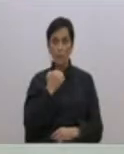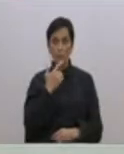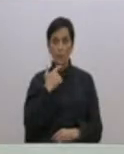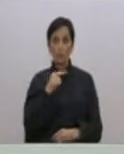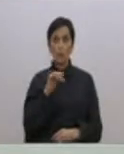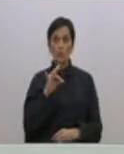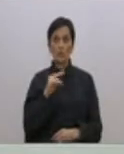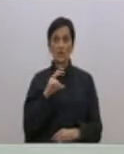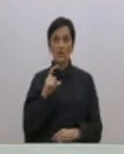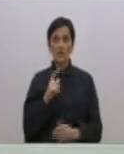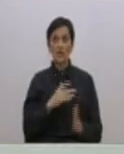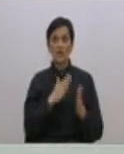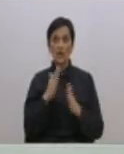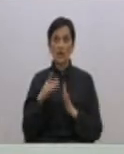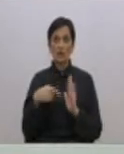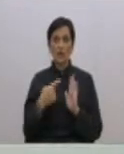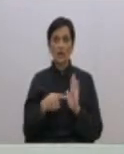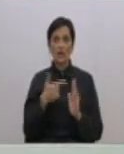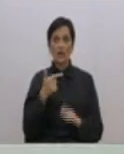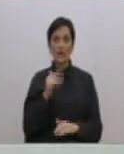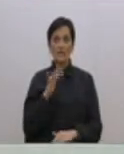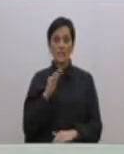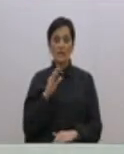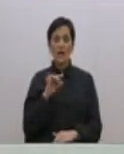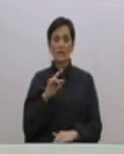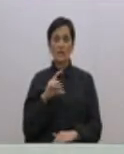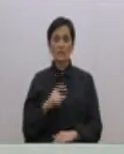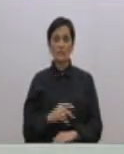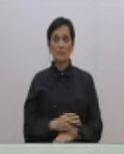თომიგენ. გადავალთ კითხვებზე გივი მიქანაძე.